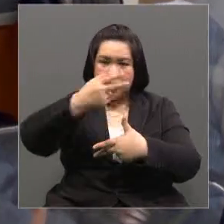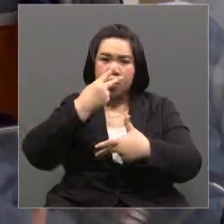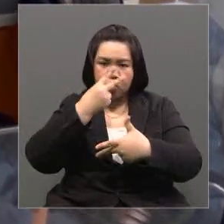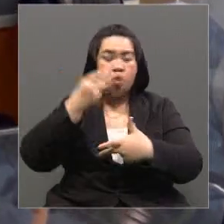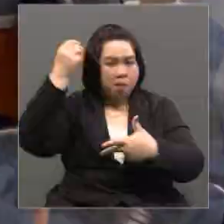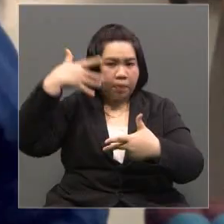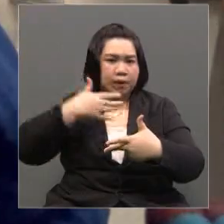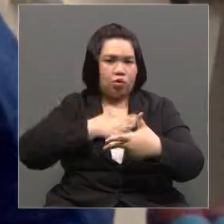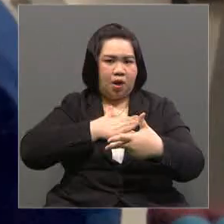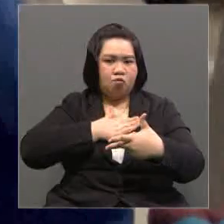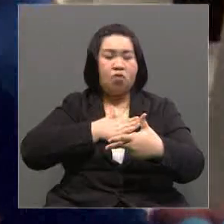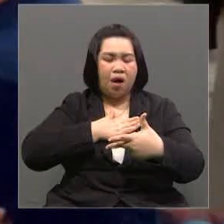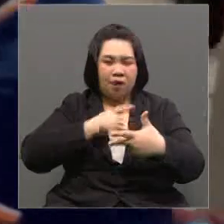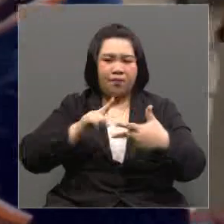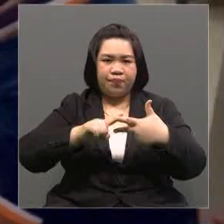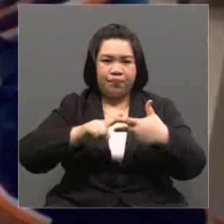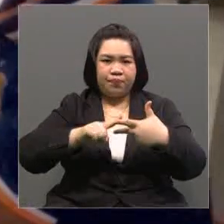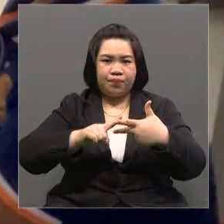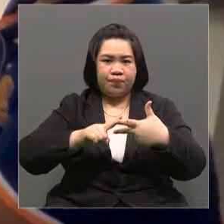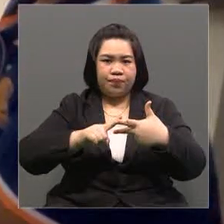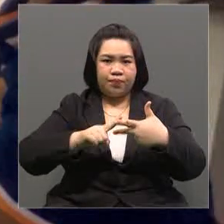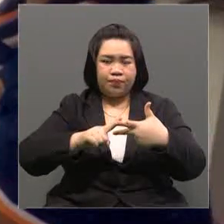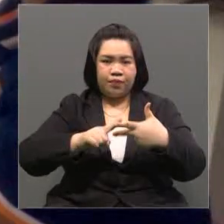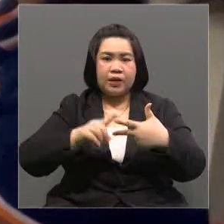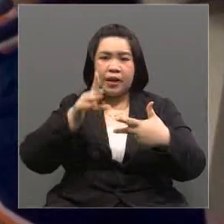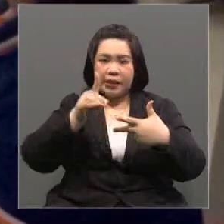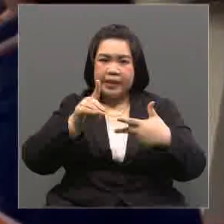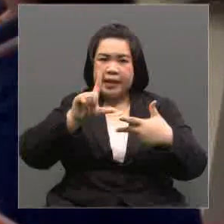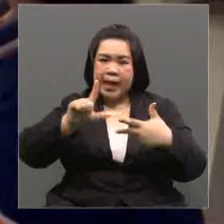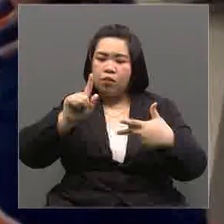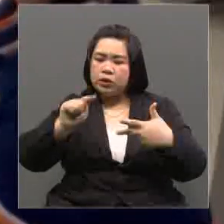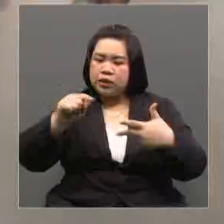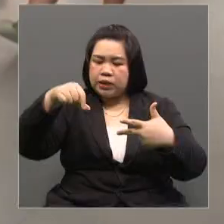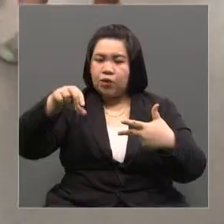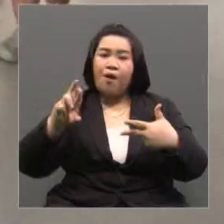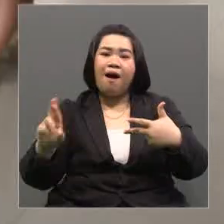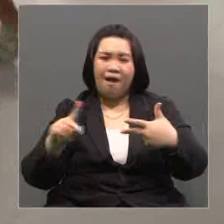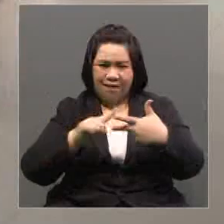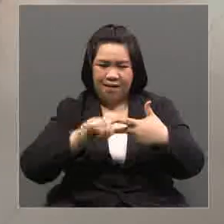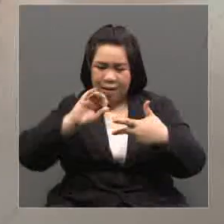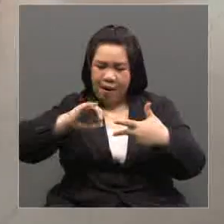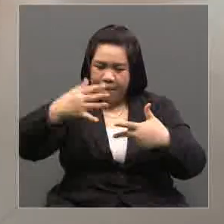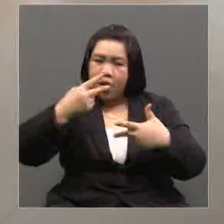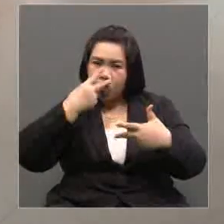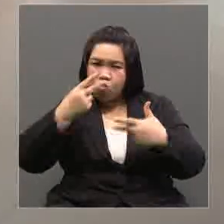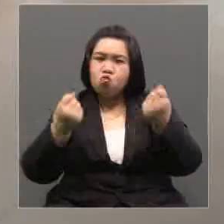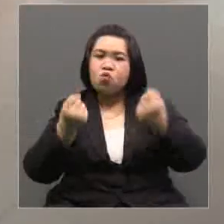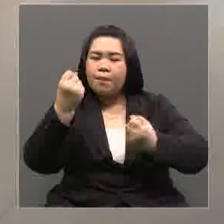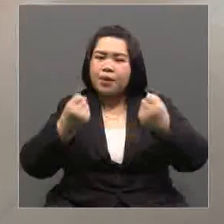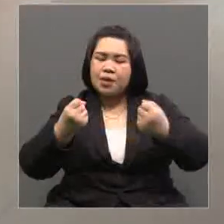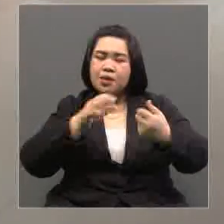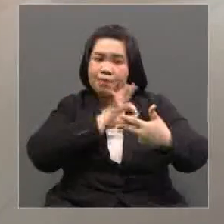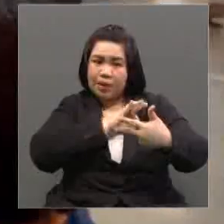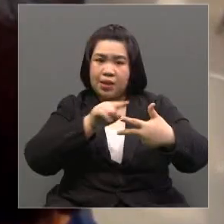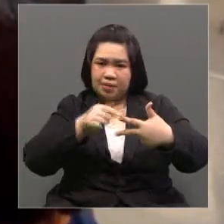ประชาชนอิเล็กทรอนิกส์มีแอปพลิเคชันdlt QR Licenseเพื่อแสดงใบอนุญาตขับขี่อิเล็กทรอนิกส์